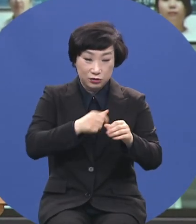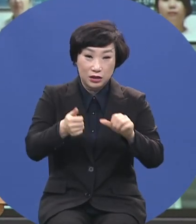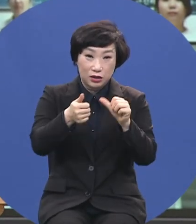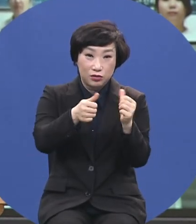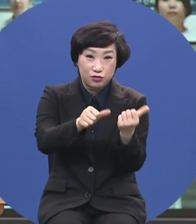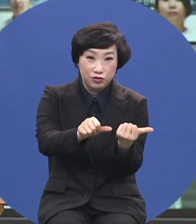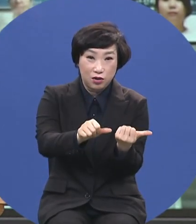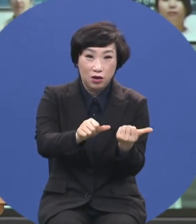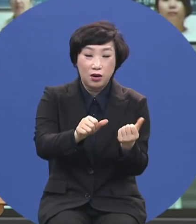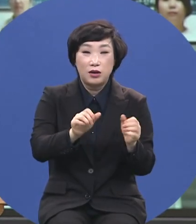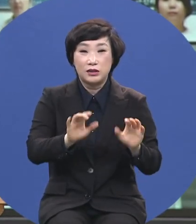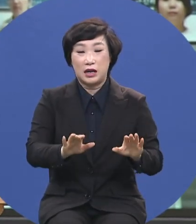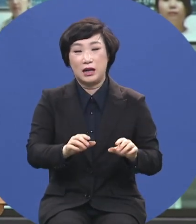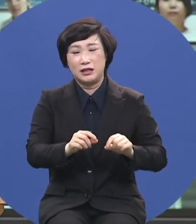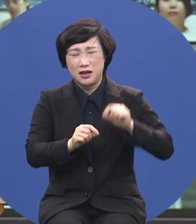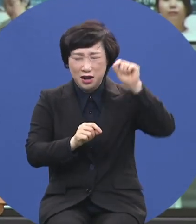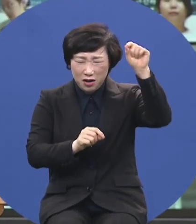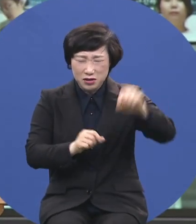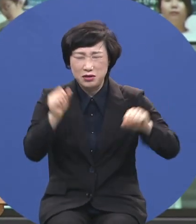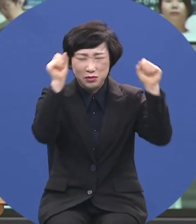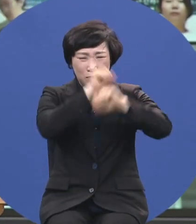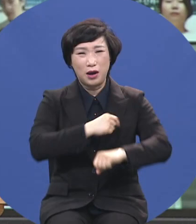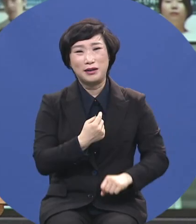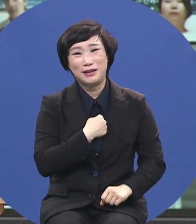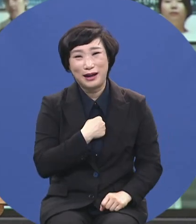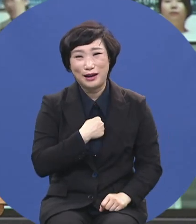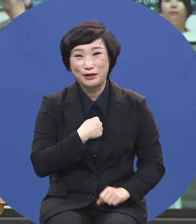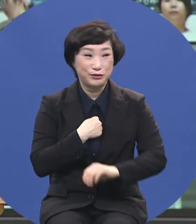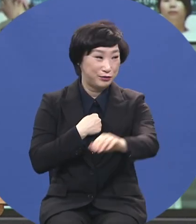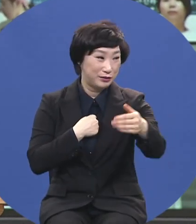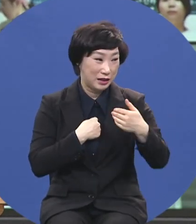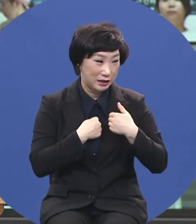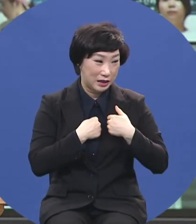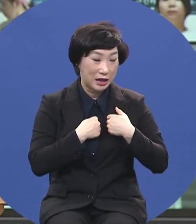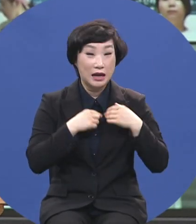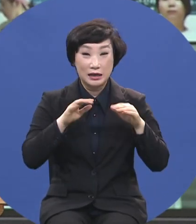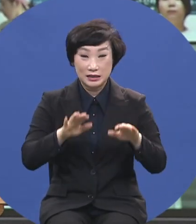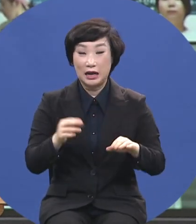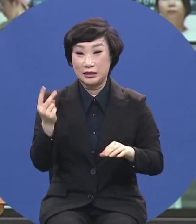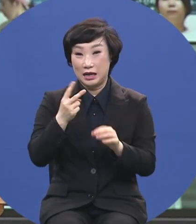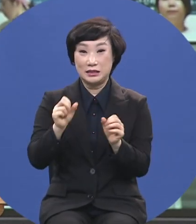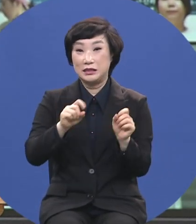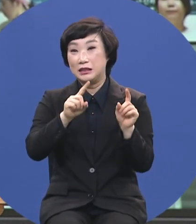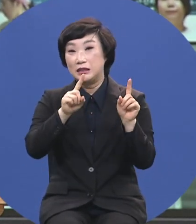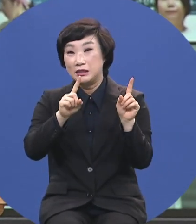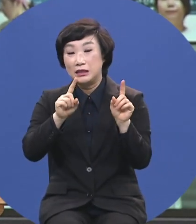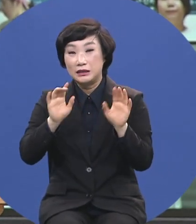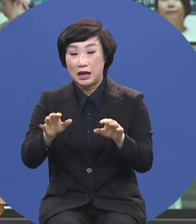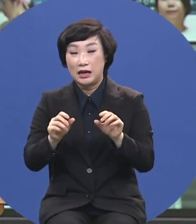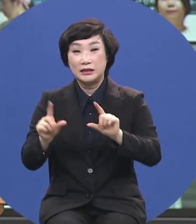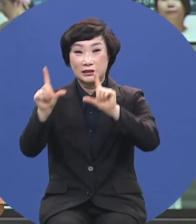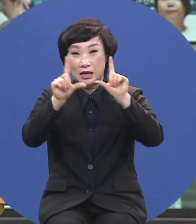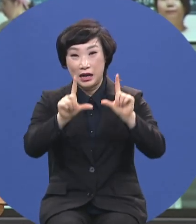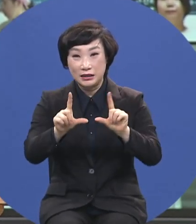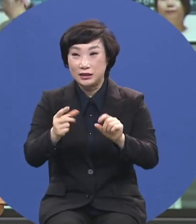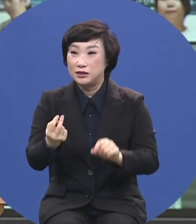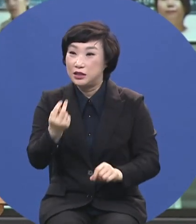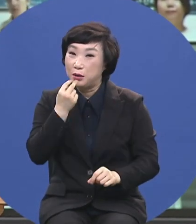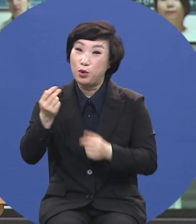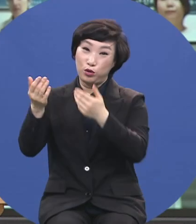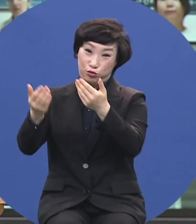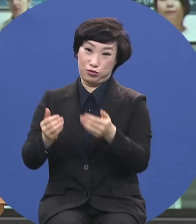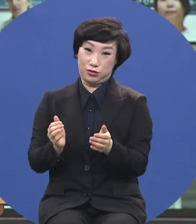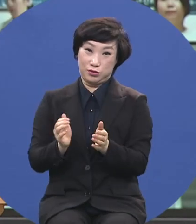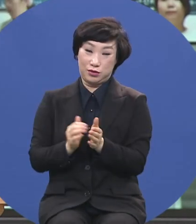죽어 영원히 멸망한 인류에게 다시 살아야 할 생명을